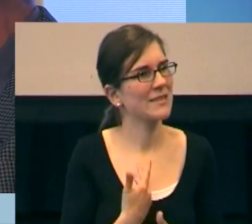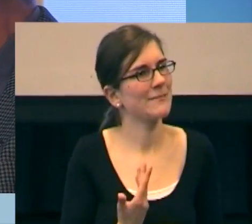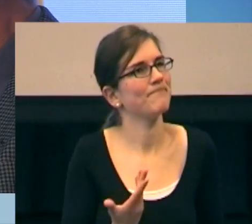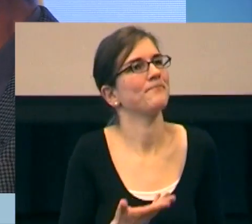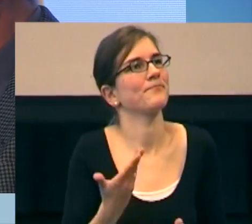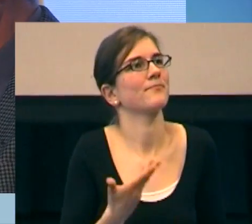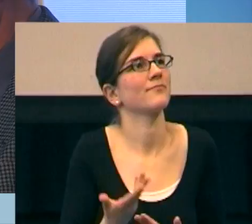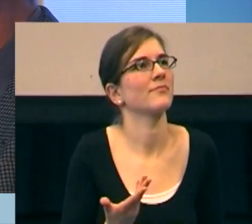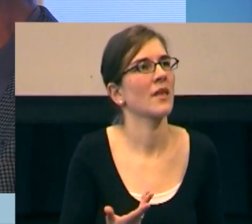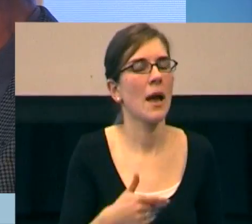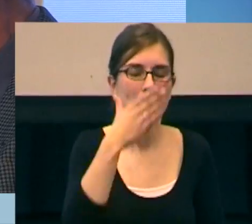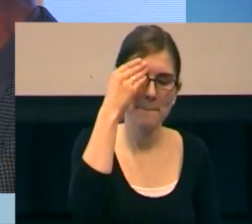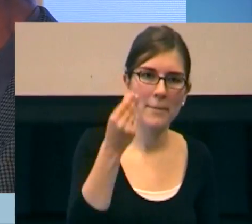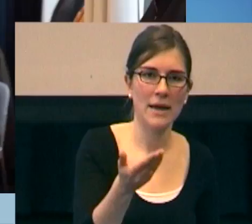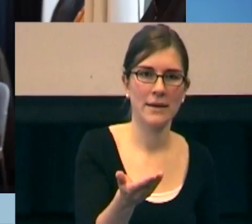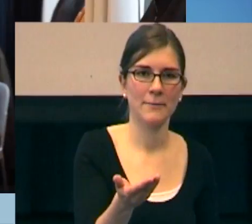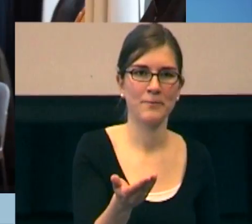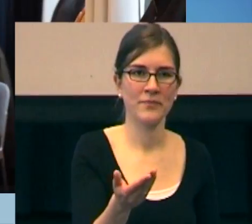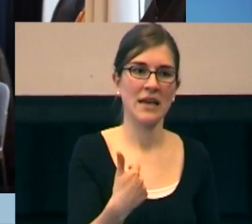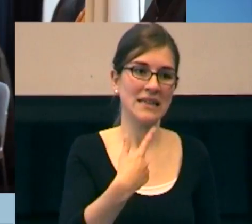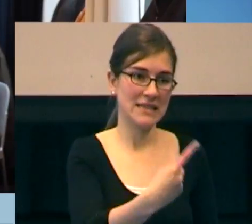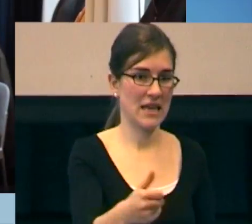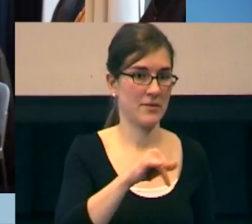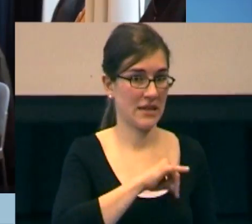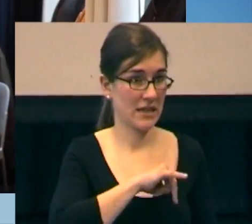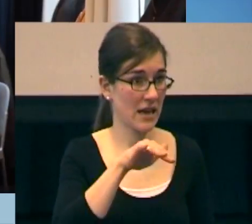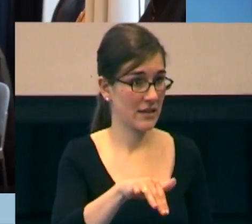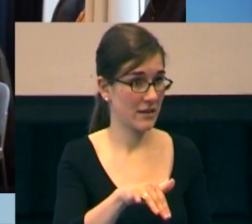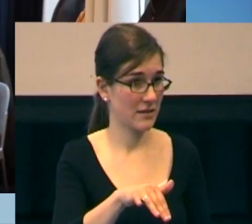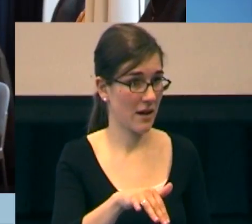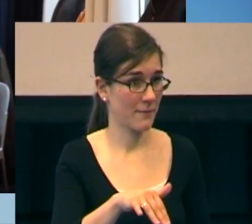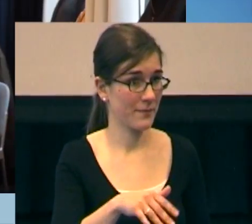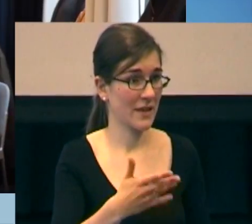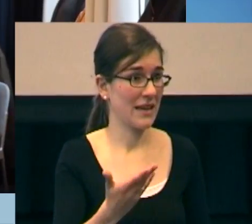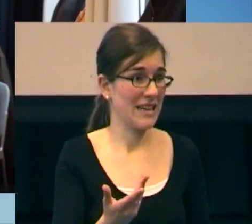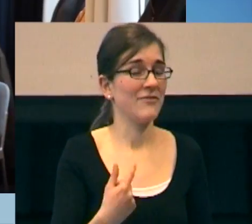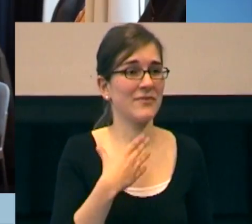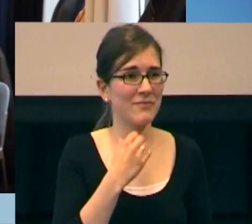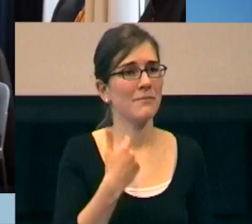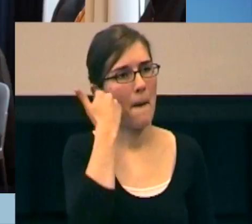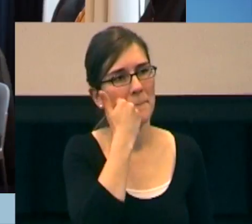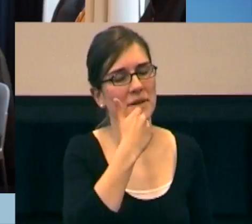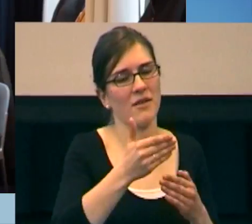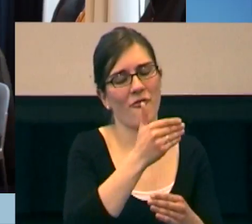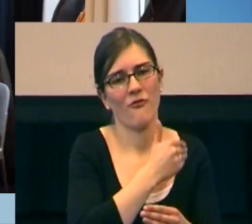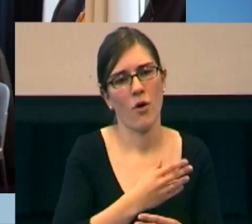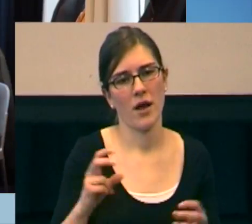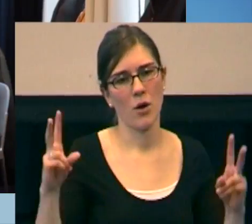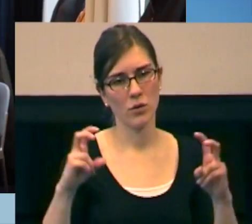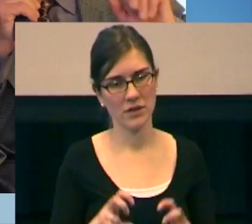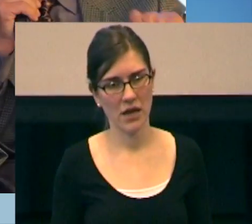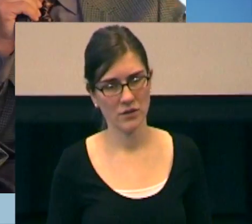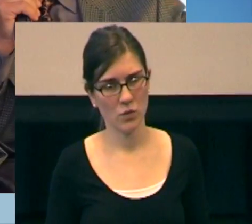den Männern die daran interessiert sind möglichst das Schicksal erspart bleibt eine